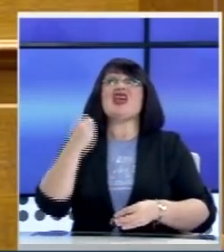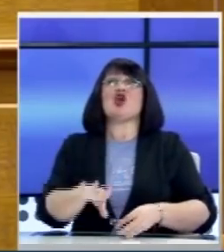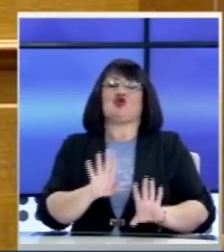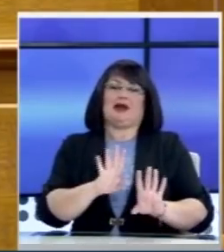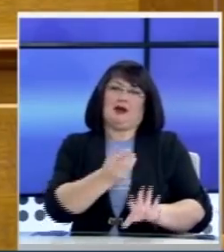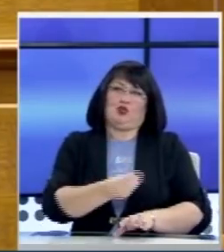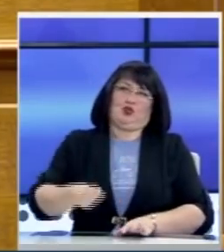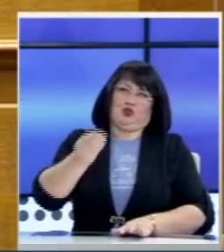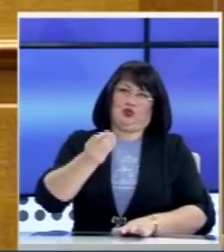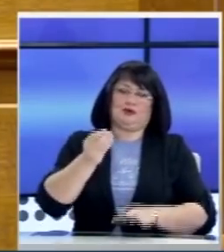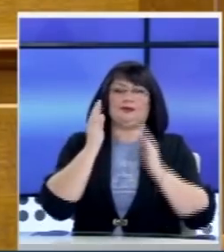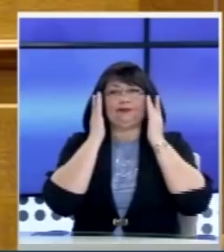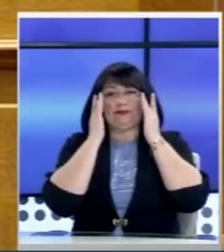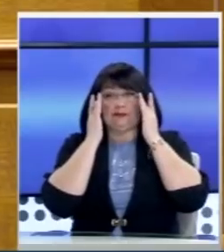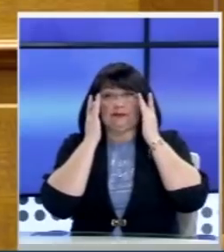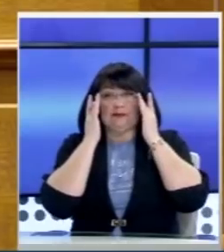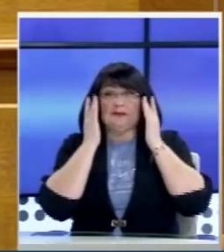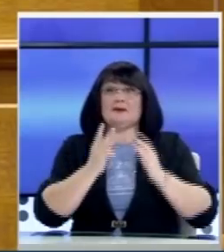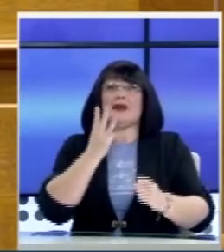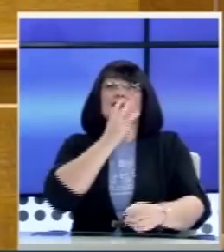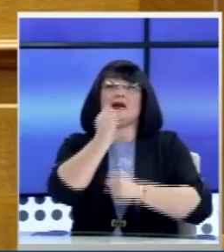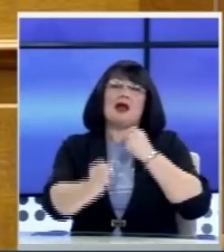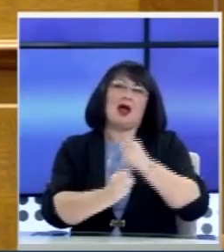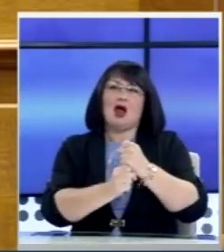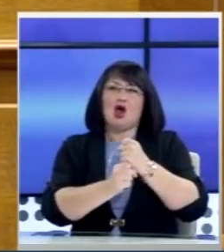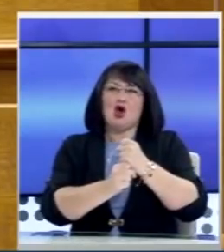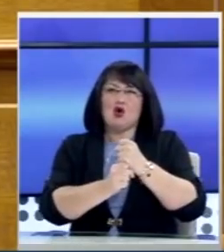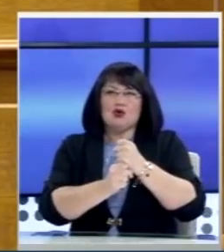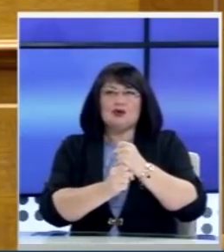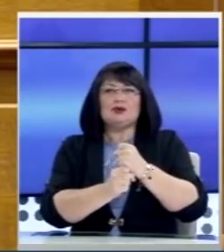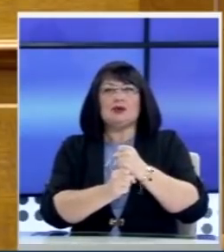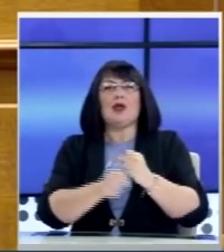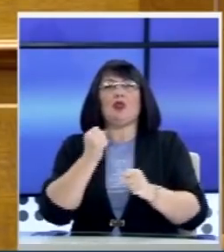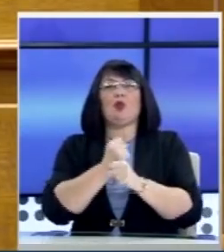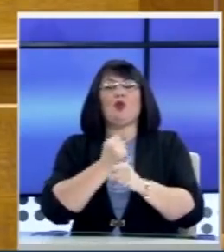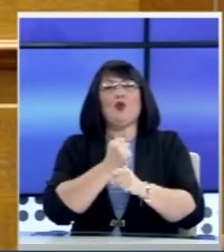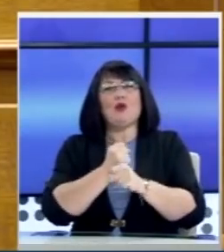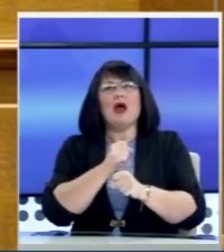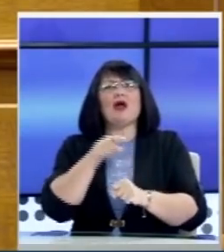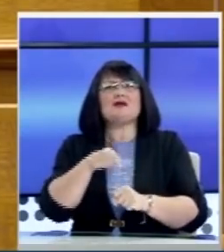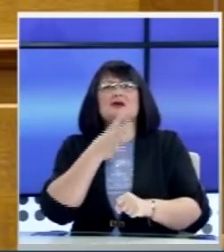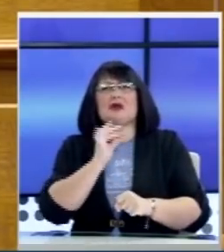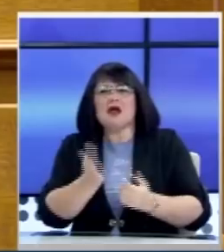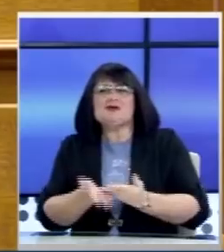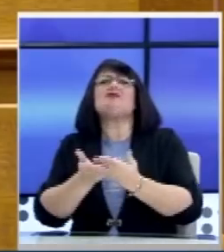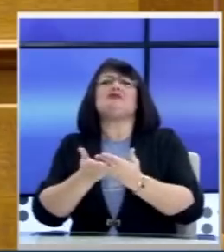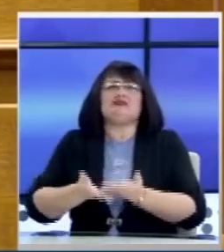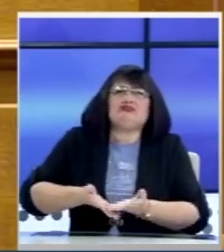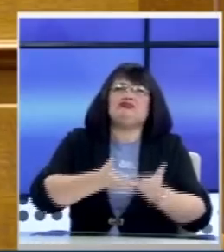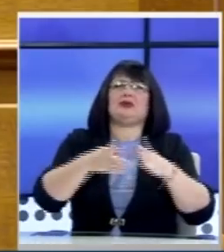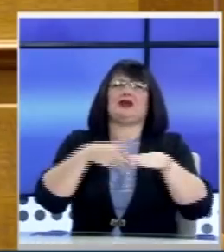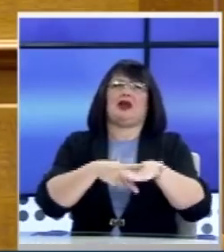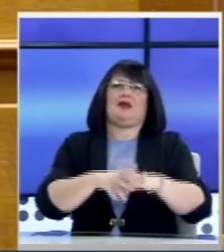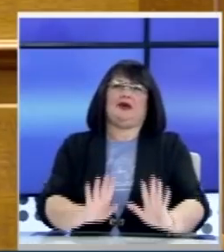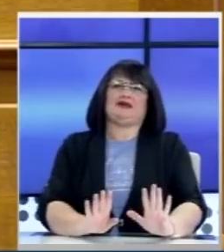παραπέρα. Θεσμοθετείτε και την τριετή εργασία υπέρ της τράπεζας. Σας το είπαμε και προχθές. Στην πράξη